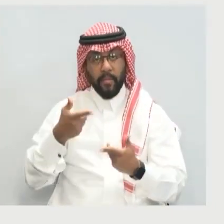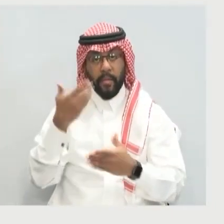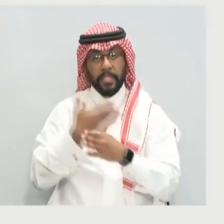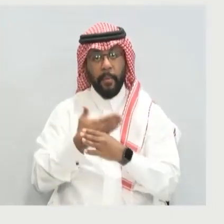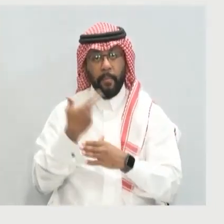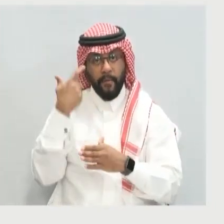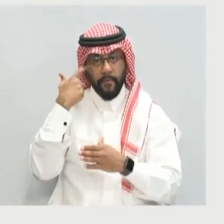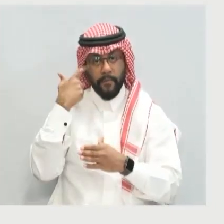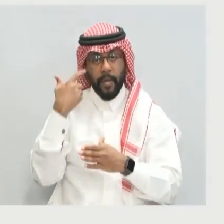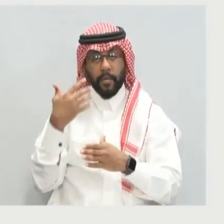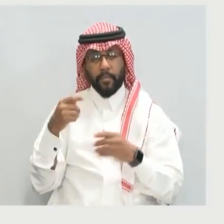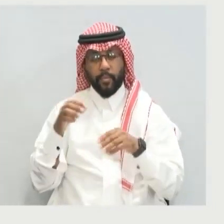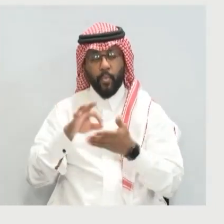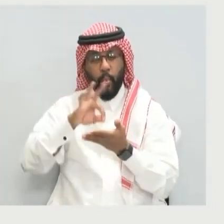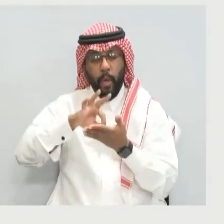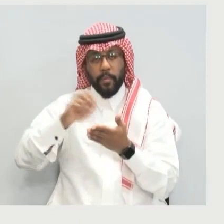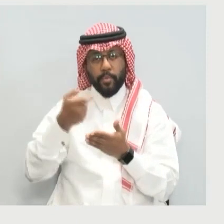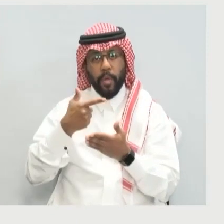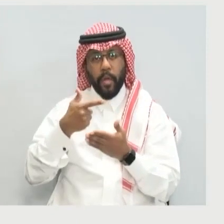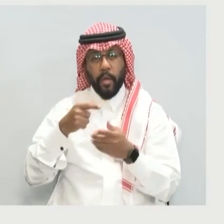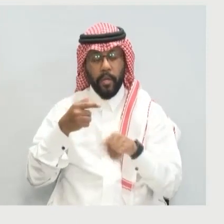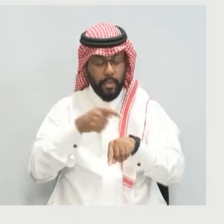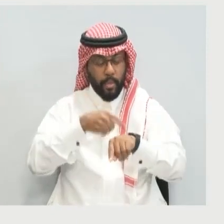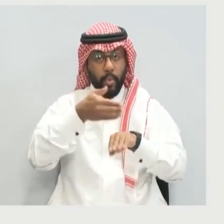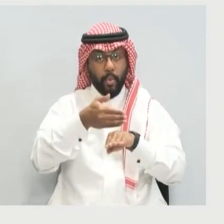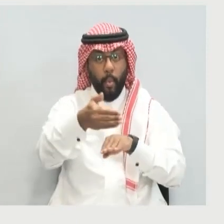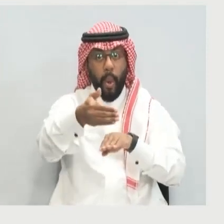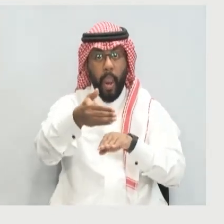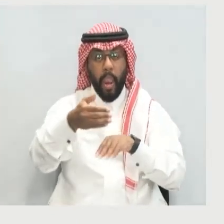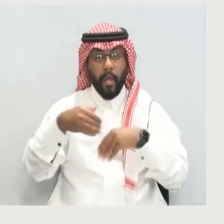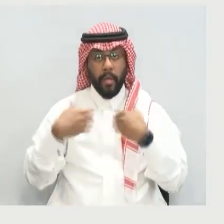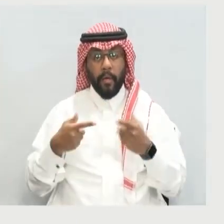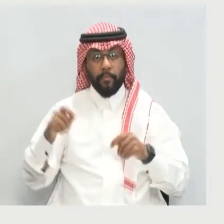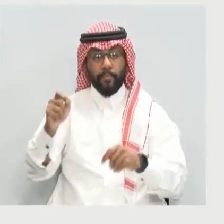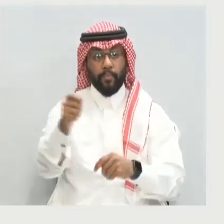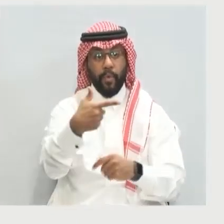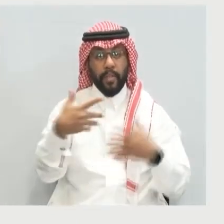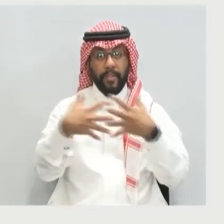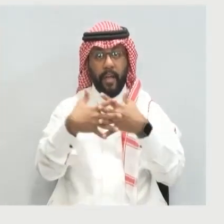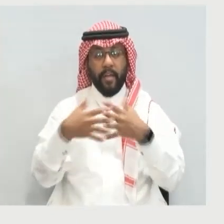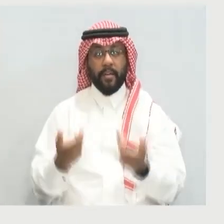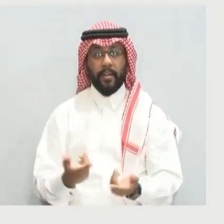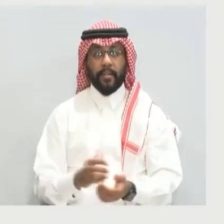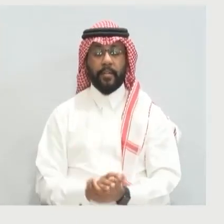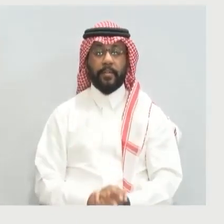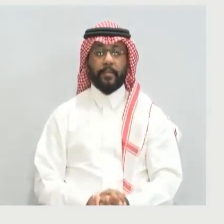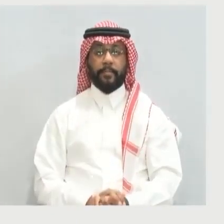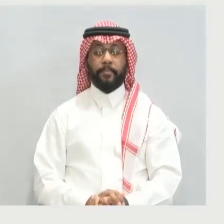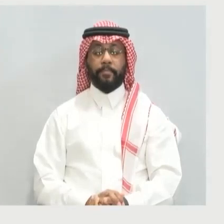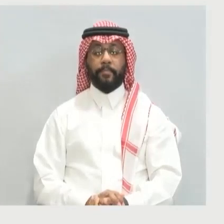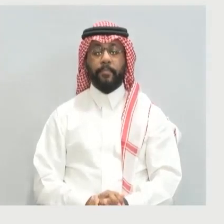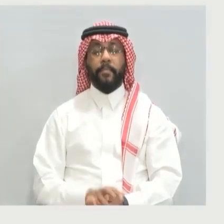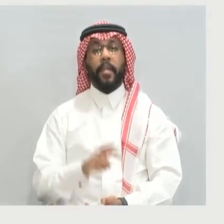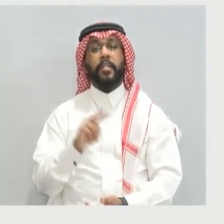يعتمد متوسط سرعه التفاعل على طول الفتره الزمنيه اللازمه لحدوث التفاعل هنا علاقه